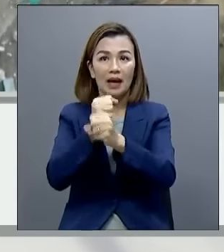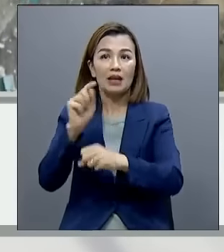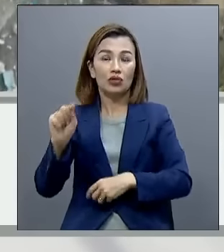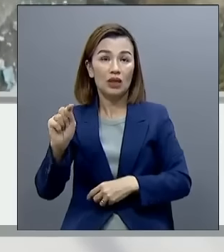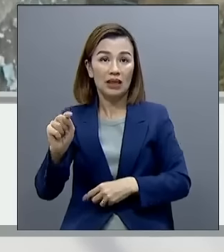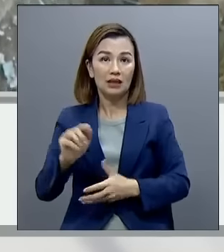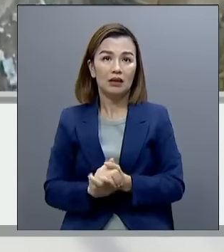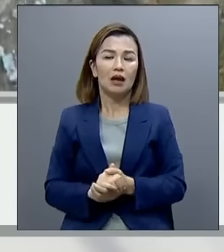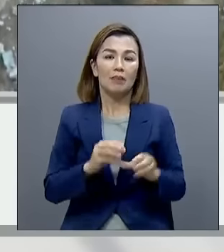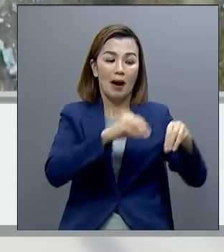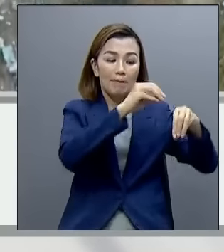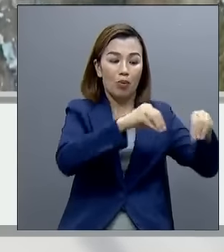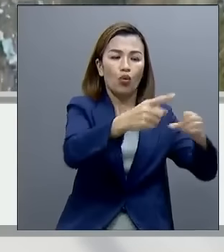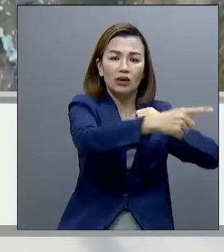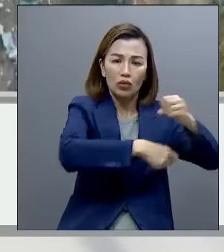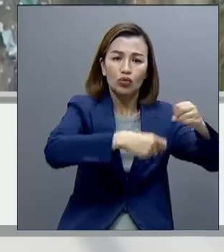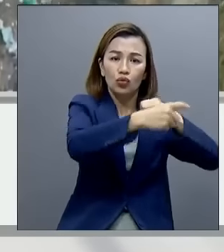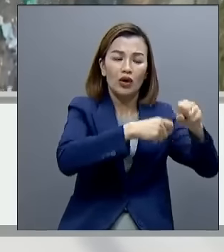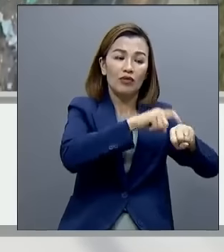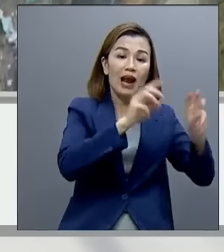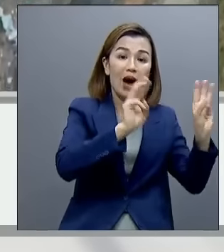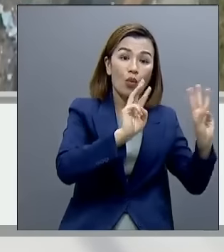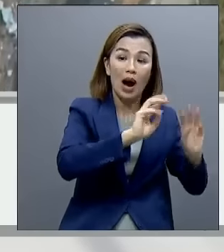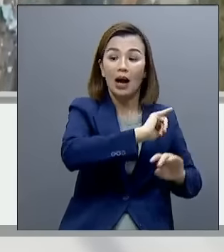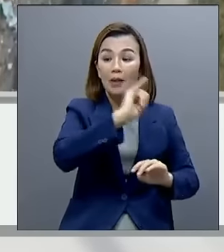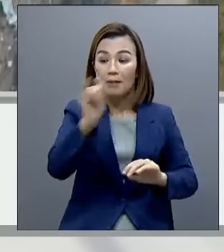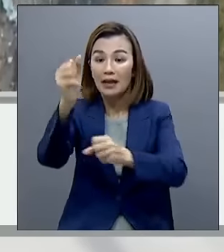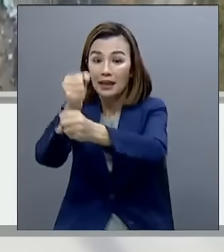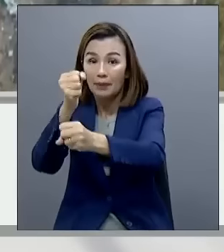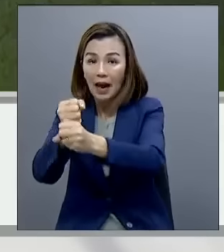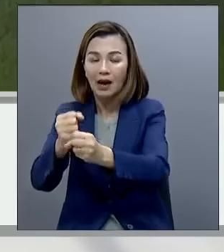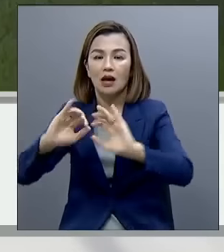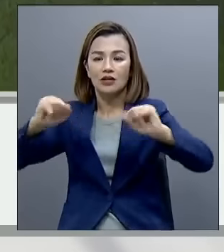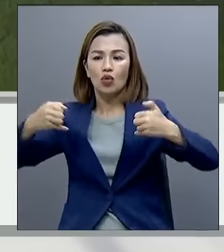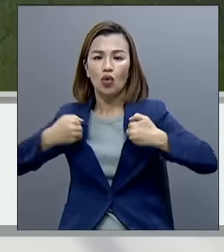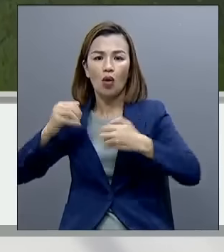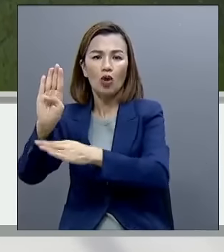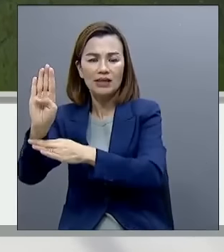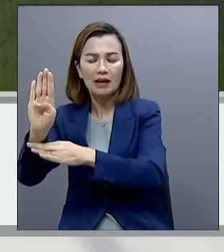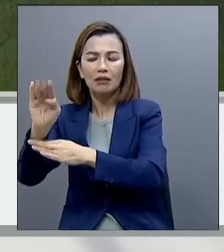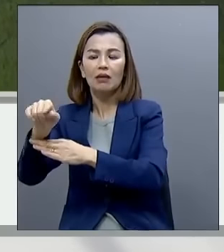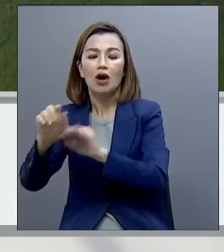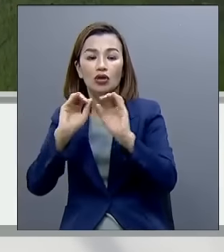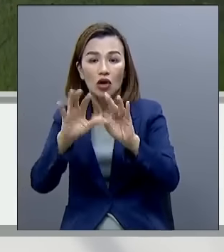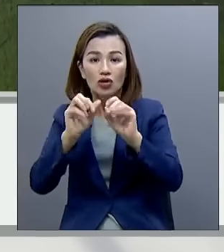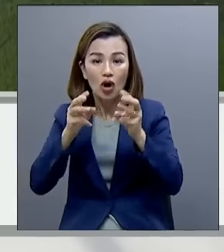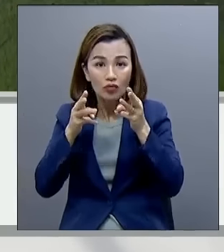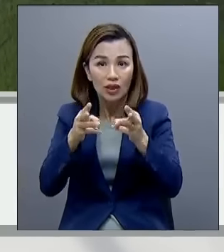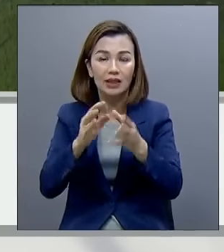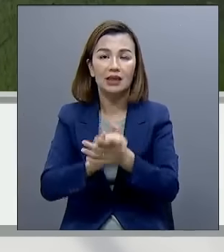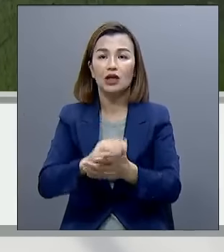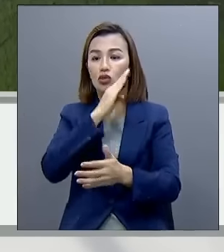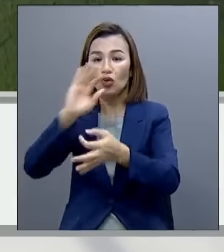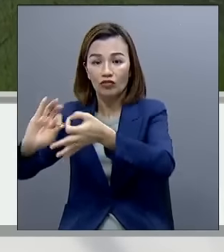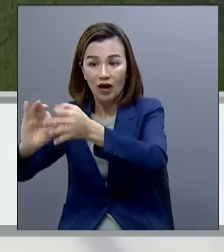ชาวไร่ชาวสวนธรรมดาเจ้าของมีการอบรมให้ความรู้เรื่องความปลอดภัยมีความรู้เกี่ยวกับวิธีปฏิบัติเมื่อมีเหตุฉุกเฉิน